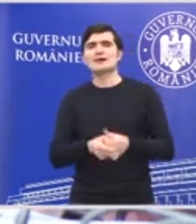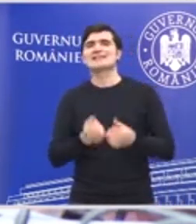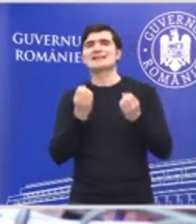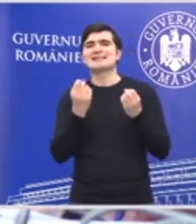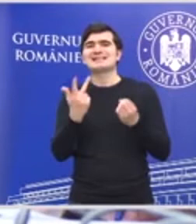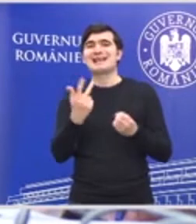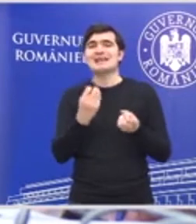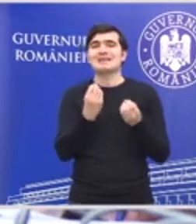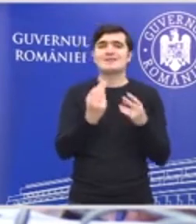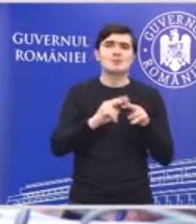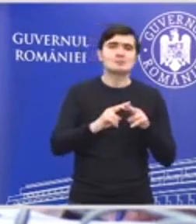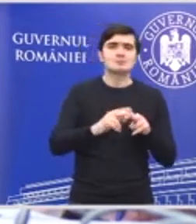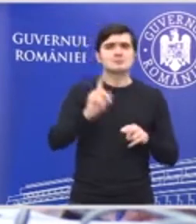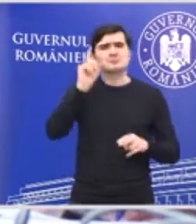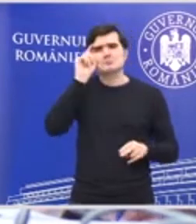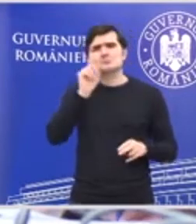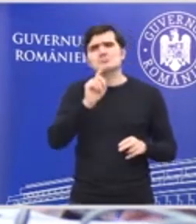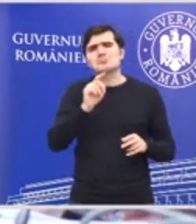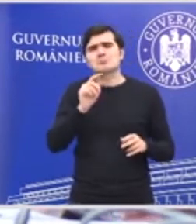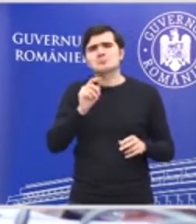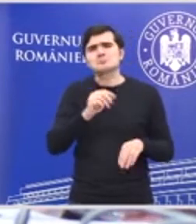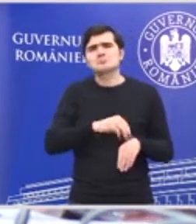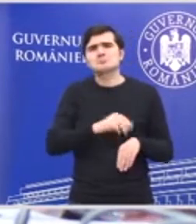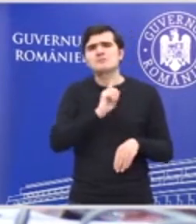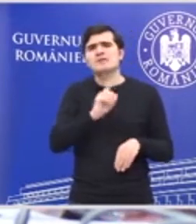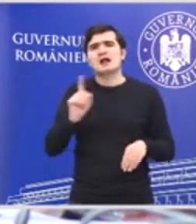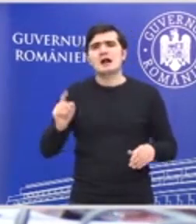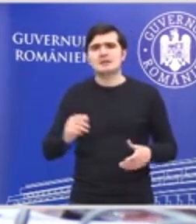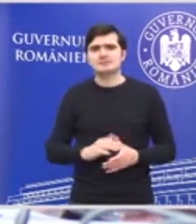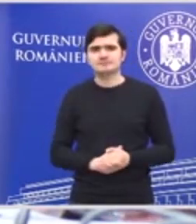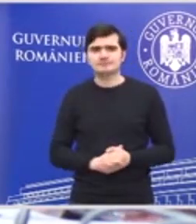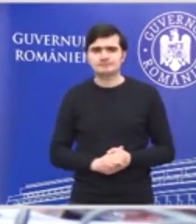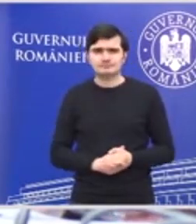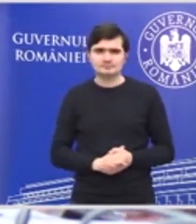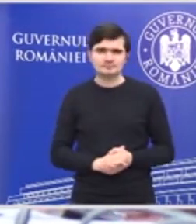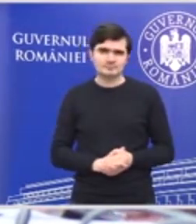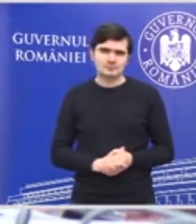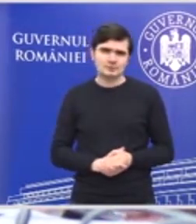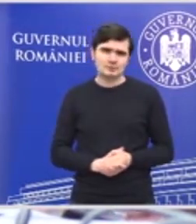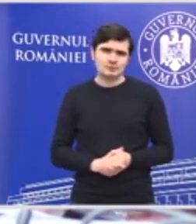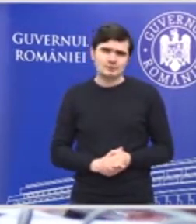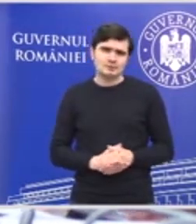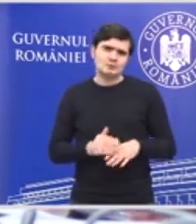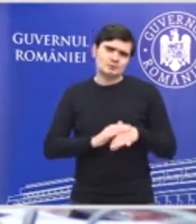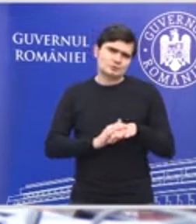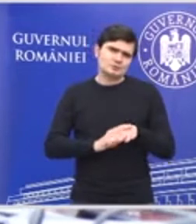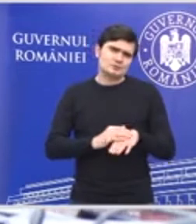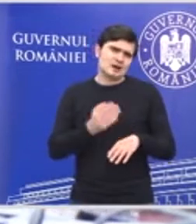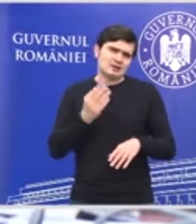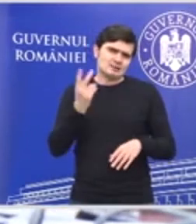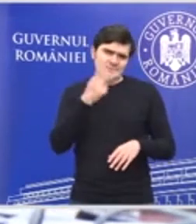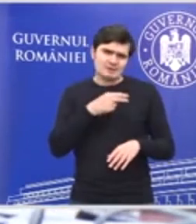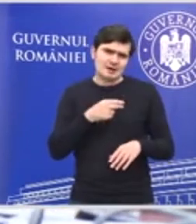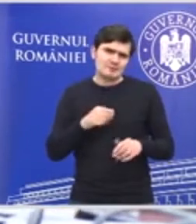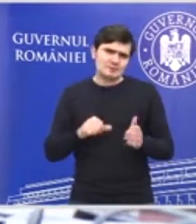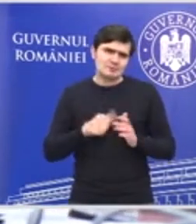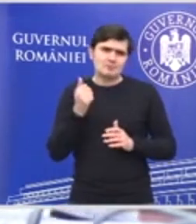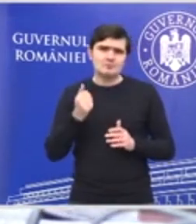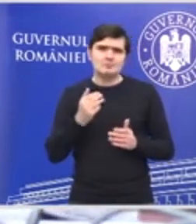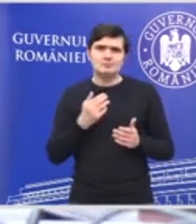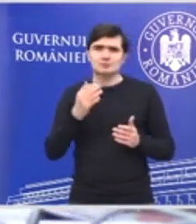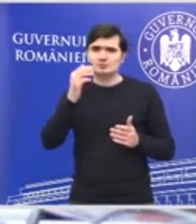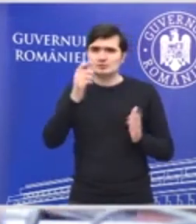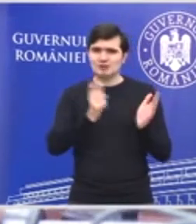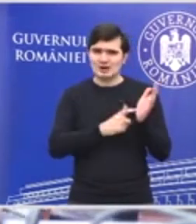cum consideră oportun. Va fi la cerere, scuze, doar o scurtă completare, la cerere în sistem